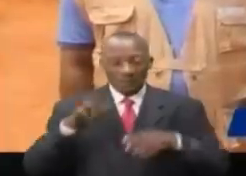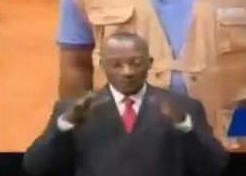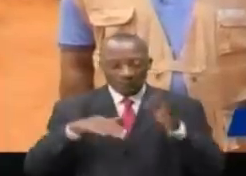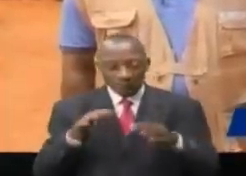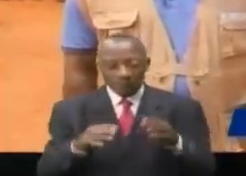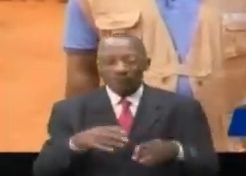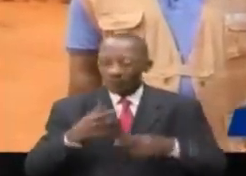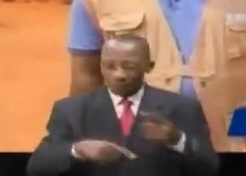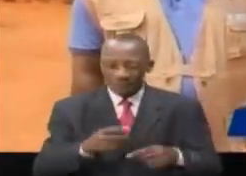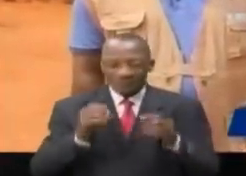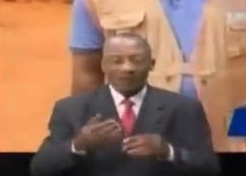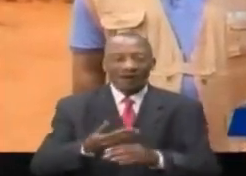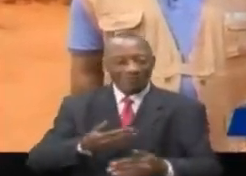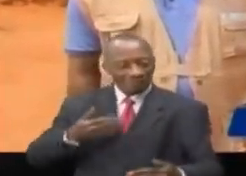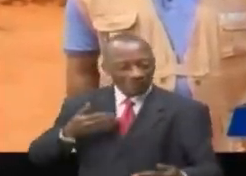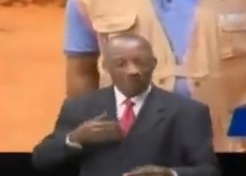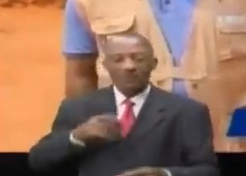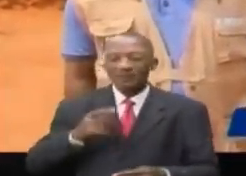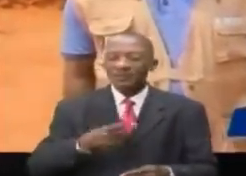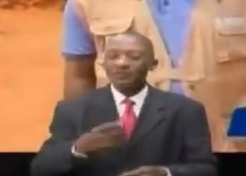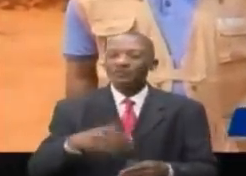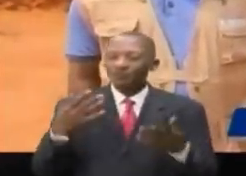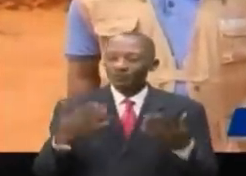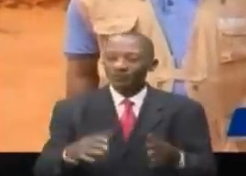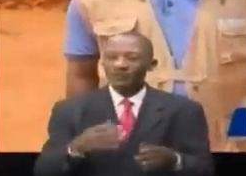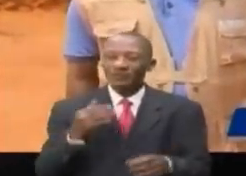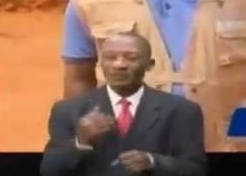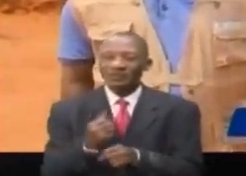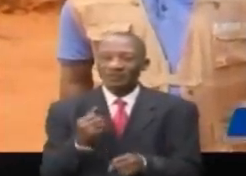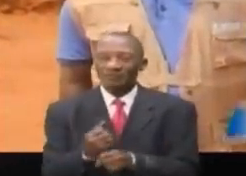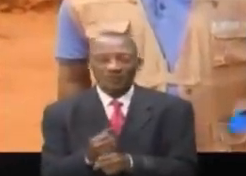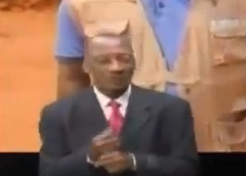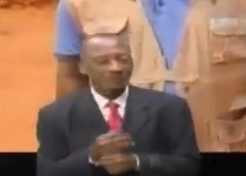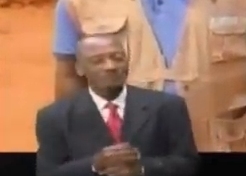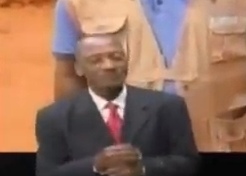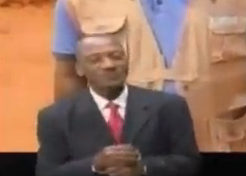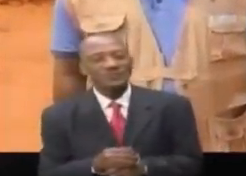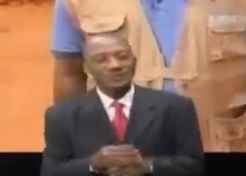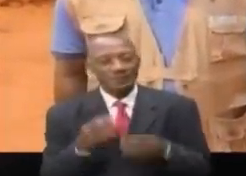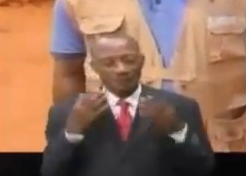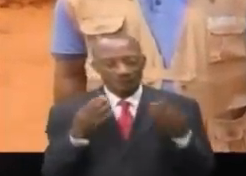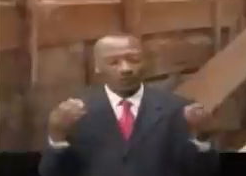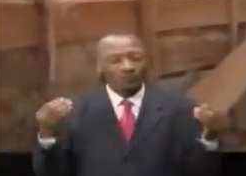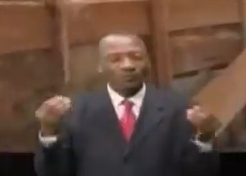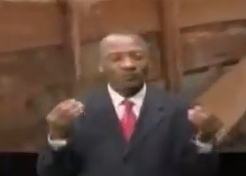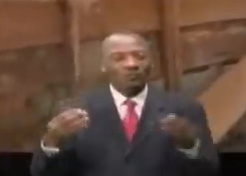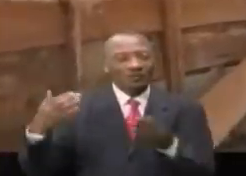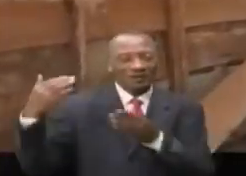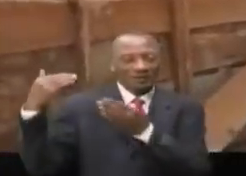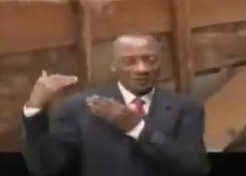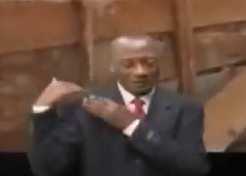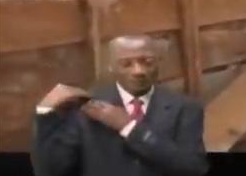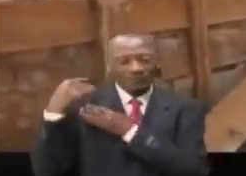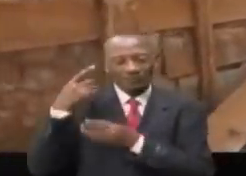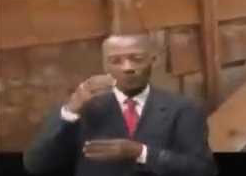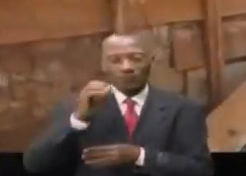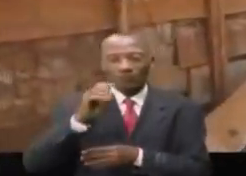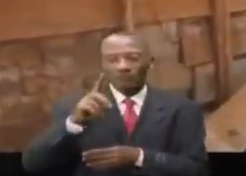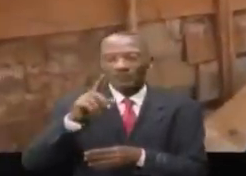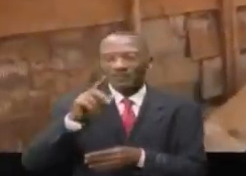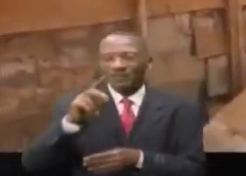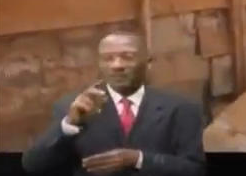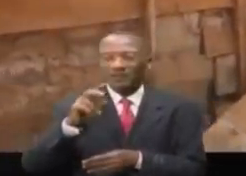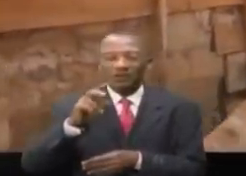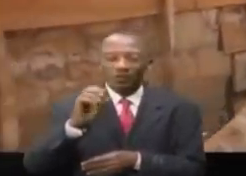ravin. C'était un peu dur, mais nous avons quand même réussi à remonter les défis. Nous